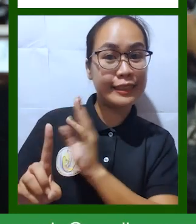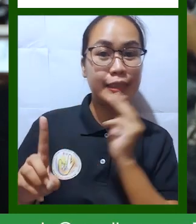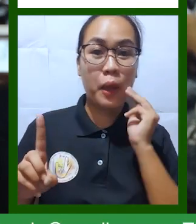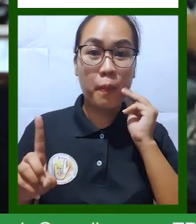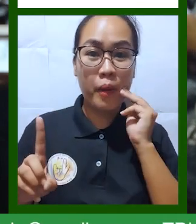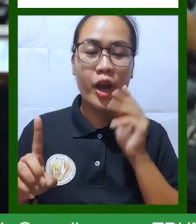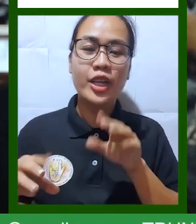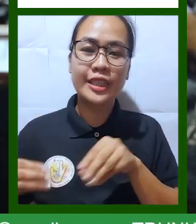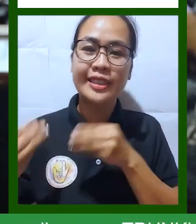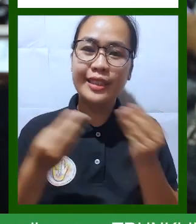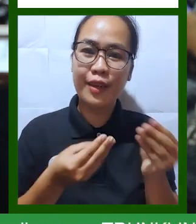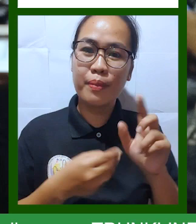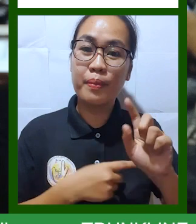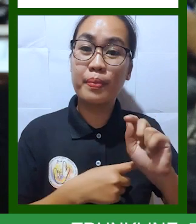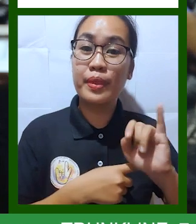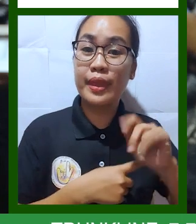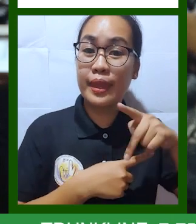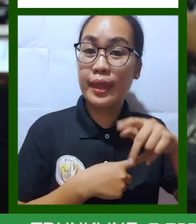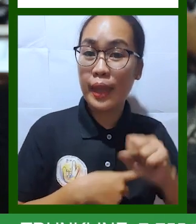amin, 'di ba? Kahit paano at